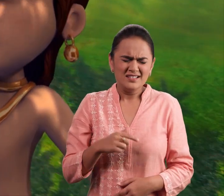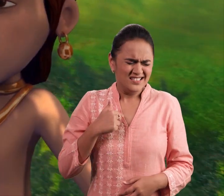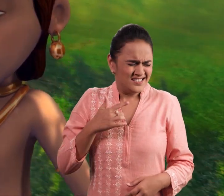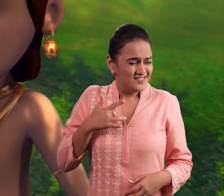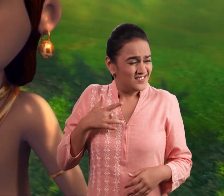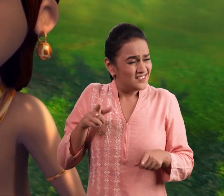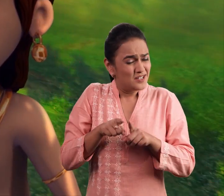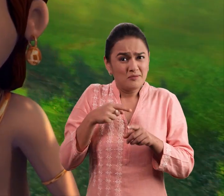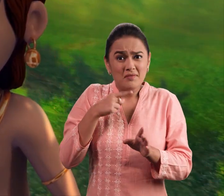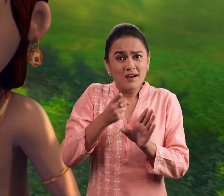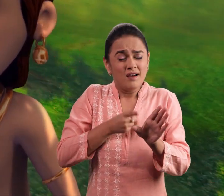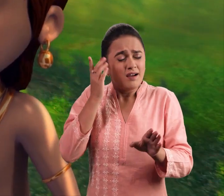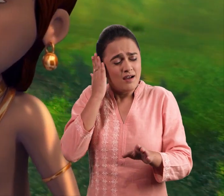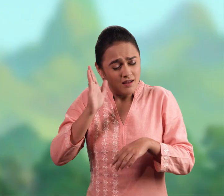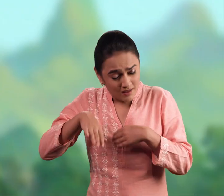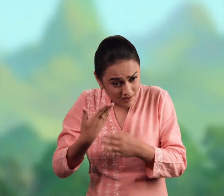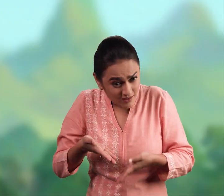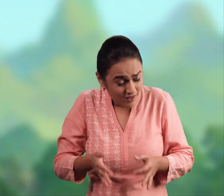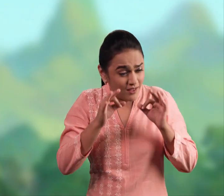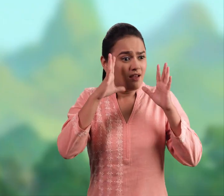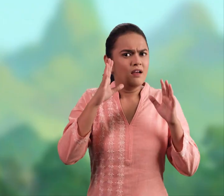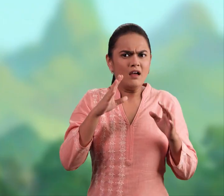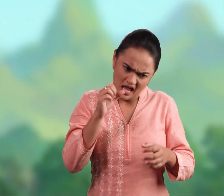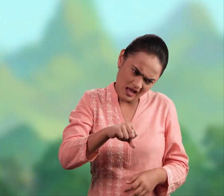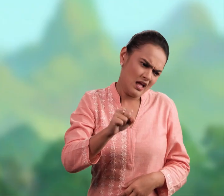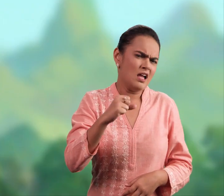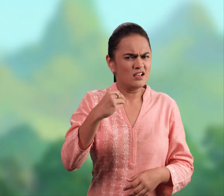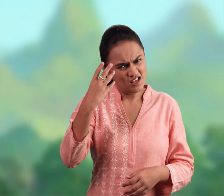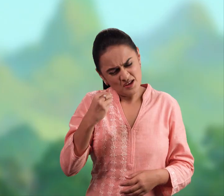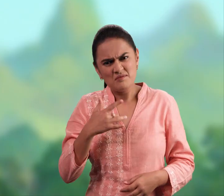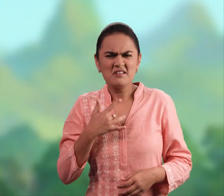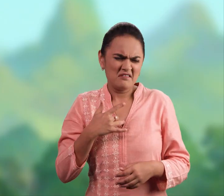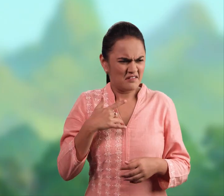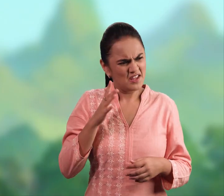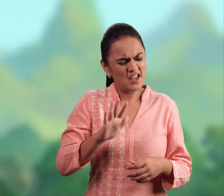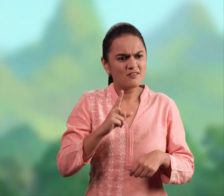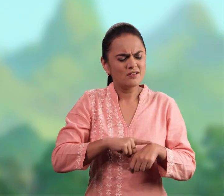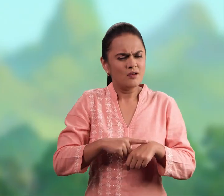ऐसा लग रहा है कि 1 साल बाद सोकर उठा हूँ। हाँ, कभी कभी ऐसा हो